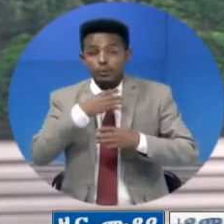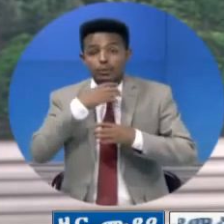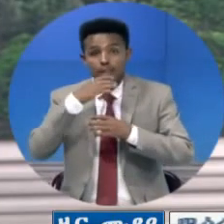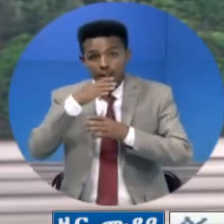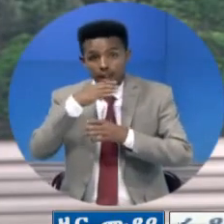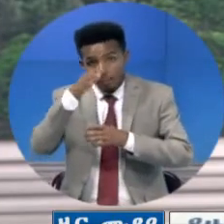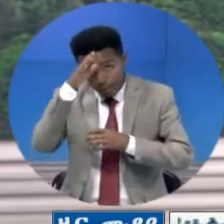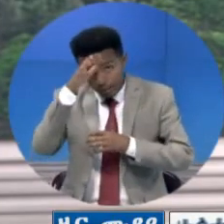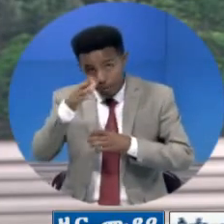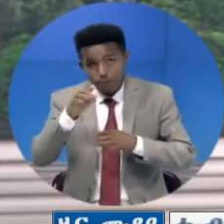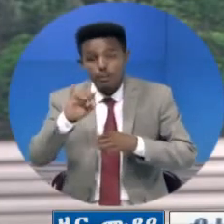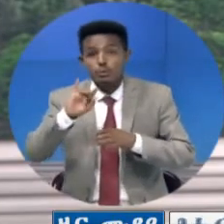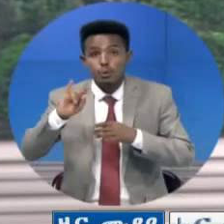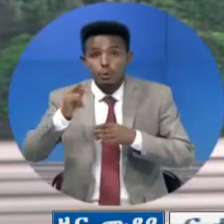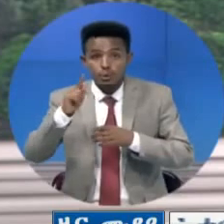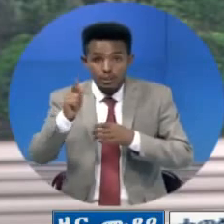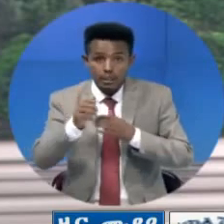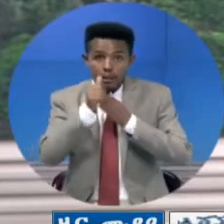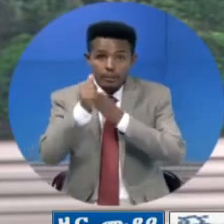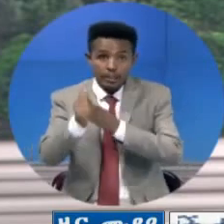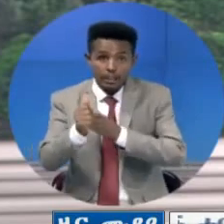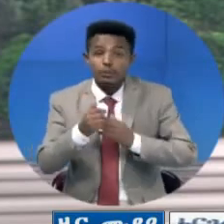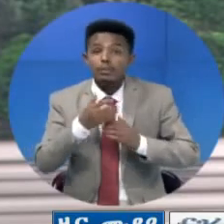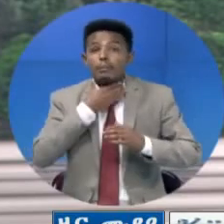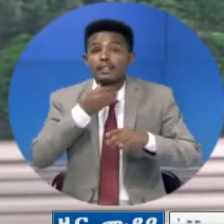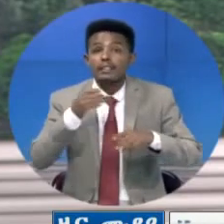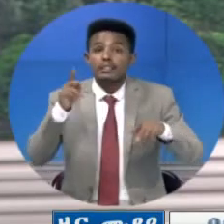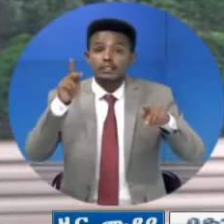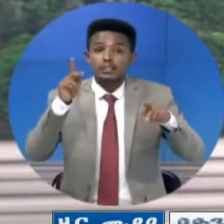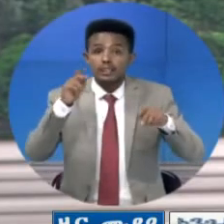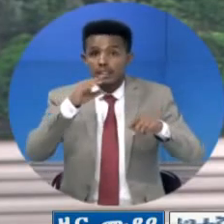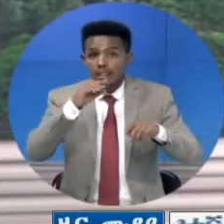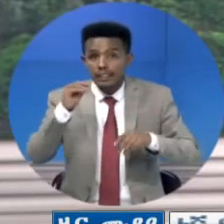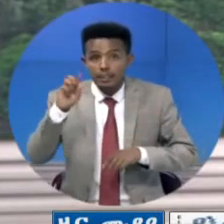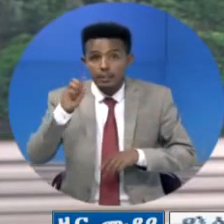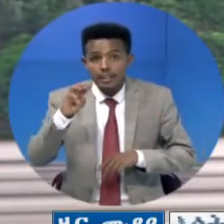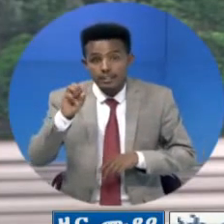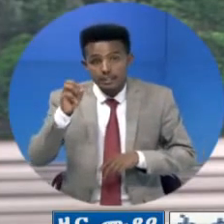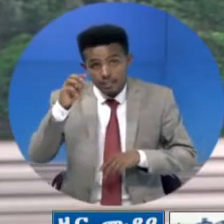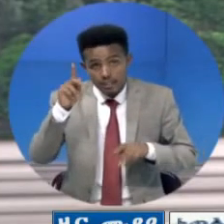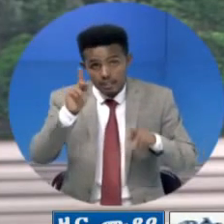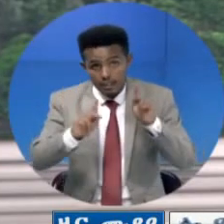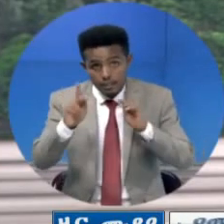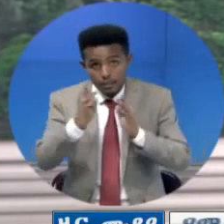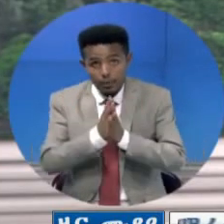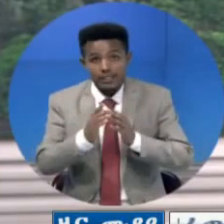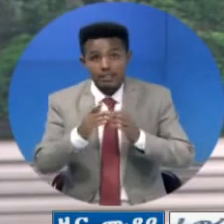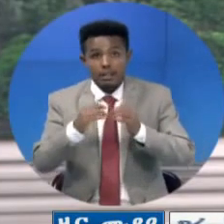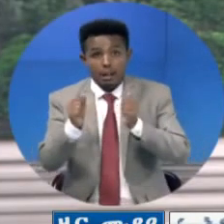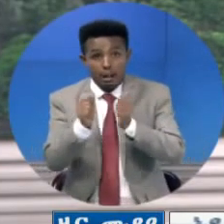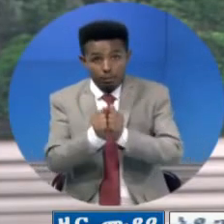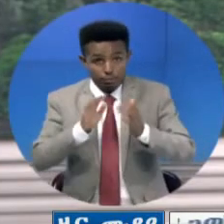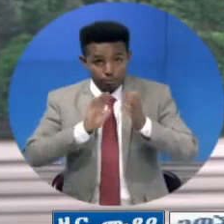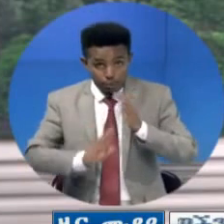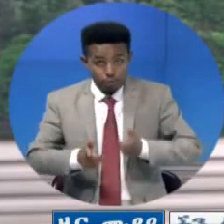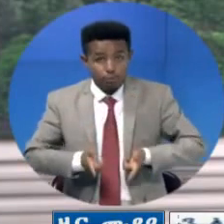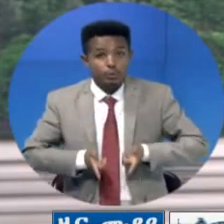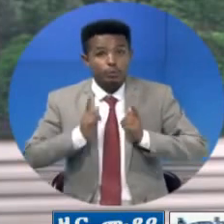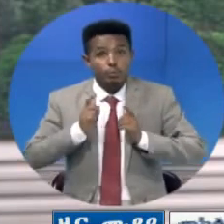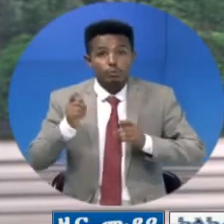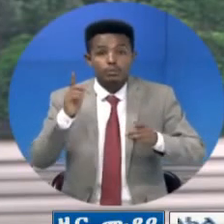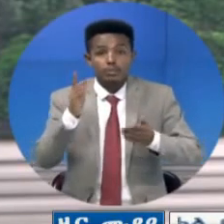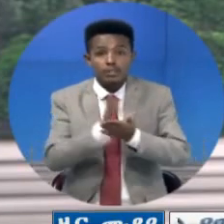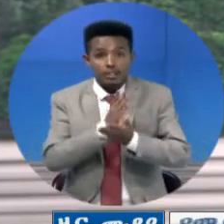የወረዳ አመራሮች ተገኝተዋል። የአማራና ቅማንት ህዝቦች ለበርካታ ዘመናት አብረው ተዋልደውና ተዛምደው የኖሩ ህዝቦች እንደሆኑ በተሳታፊዎች የተገለጸ